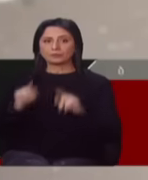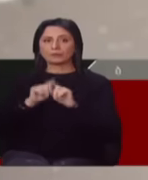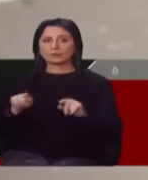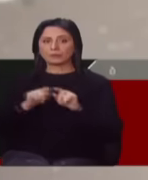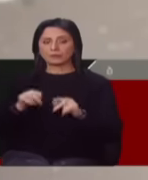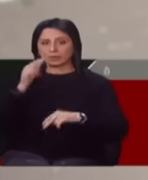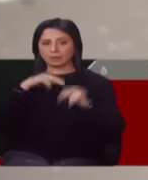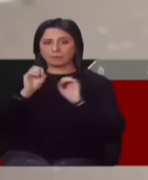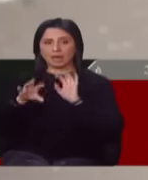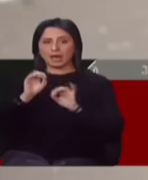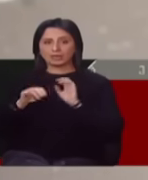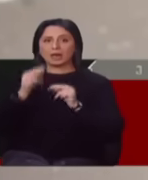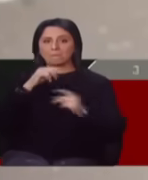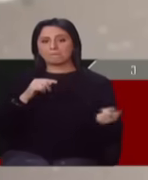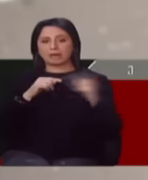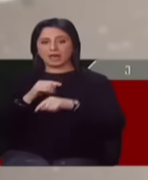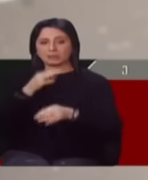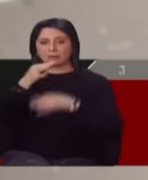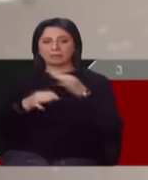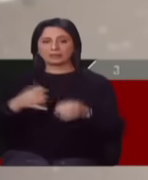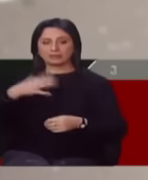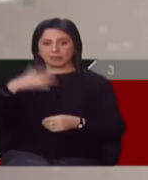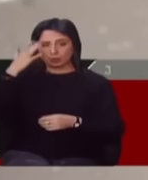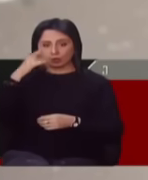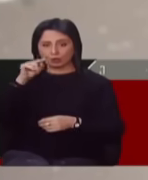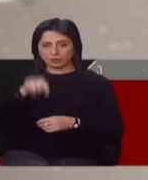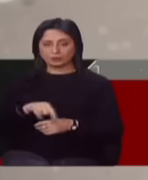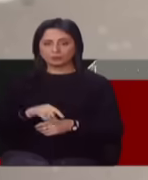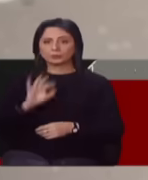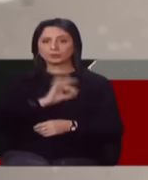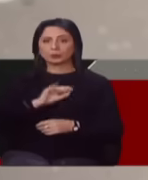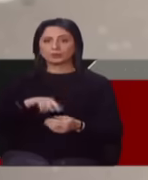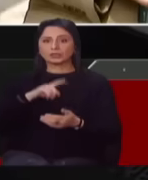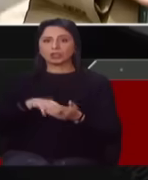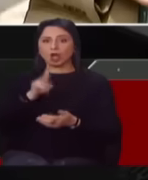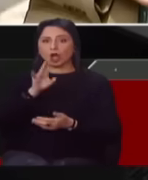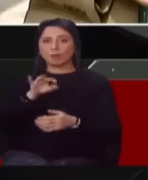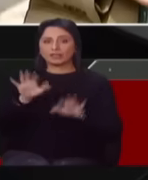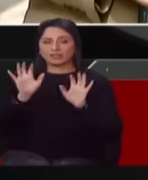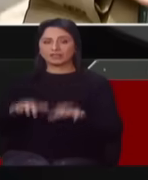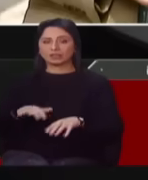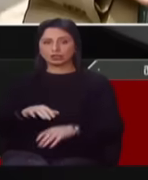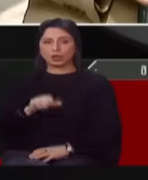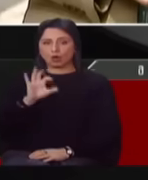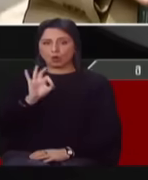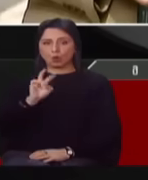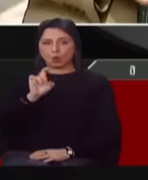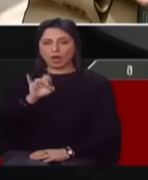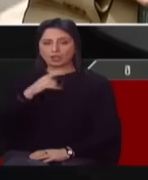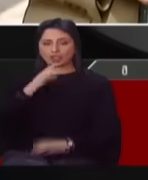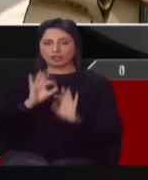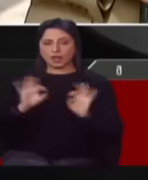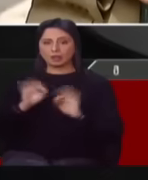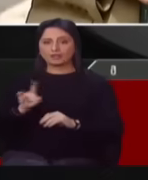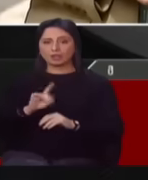ოპოზიციის ბრალდებებითვე უპასუხეს ქართულ ოცნებაში. იურიდიულ საქმეთა კომიტეტის თავმჯდომარე ანრი ოხანაშვილმა